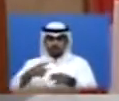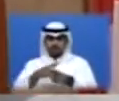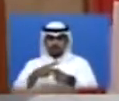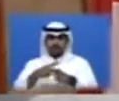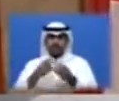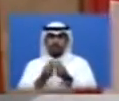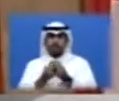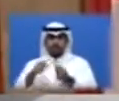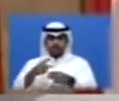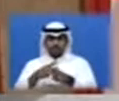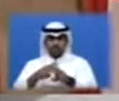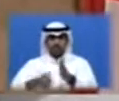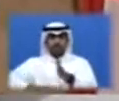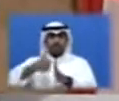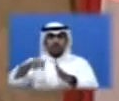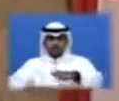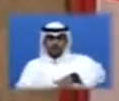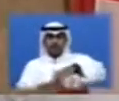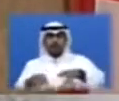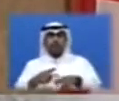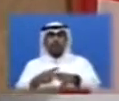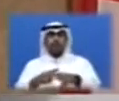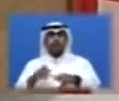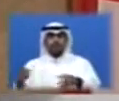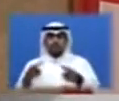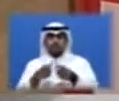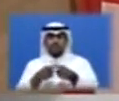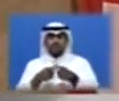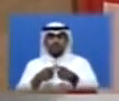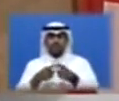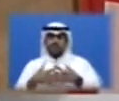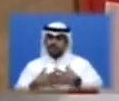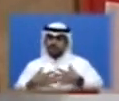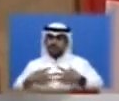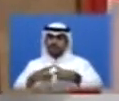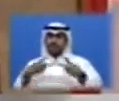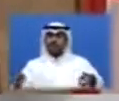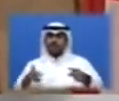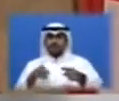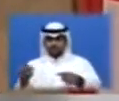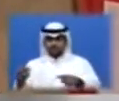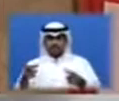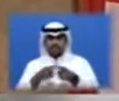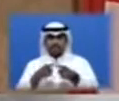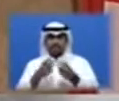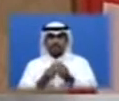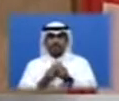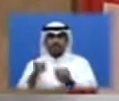هذا الاجتماع تشرفنا بحضورهم حقيقة، وكان لنا الشرف في هذا الحضور المميز حقيقة